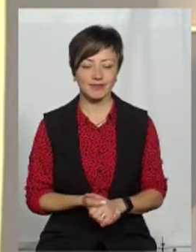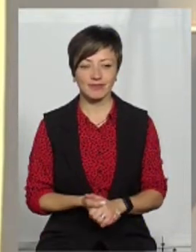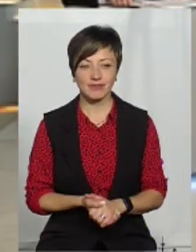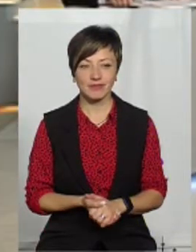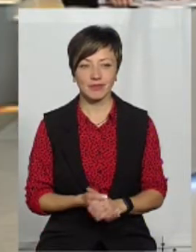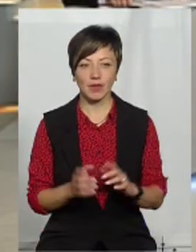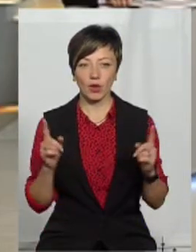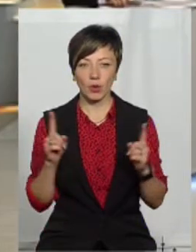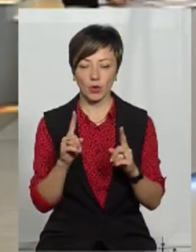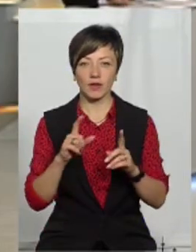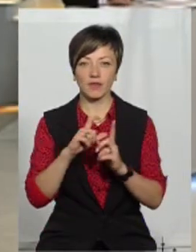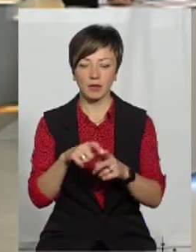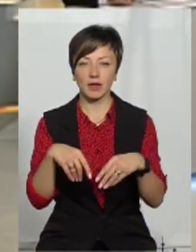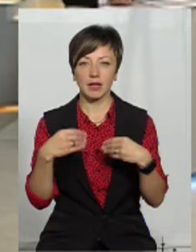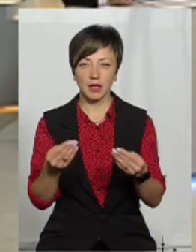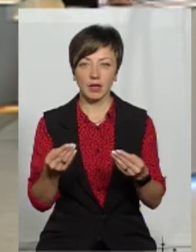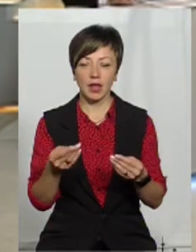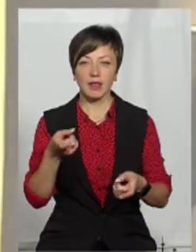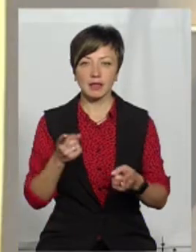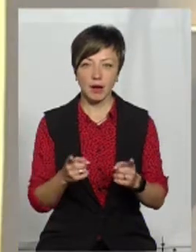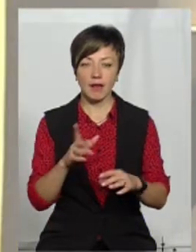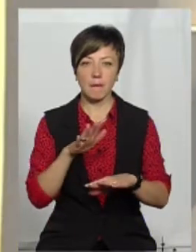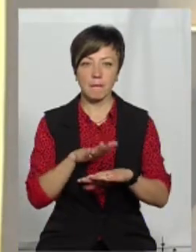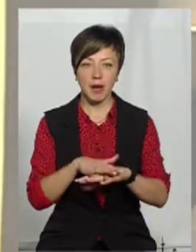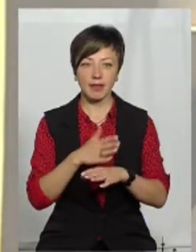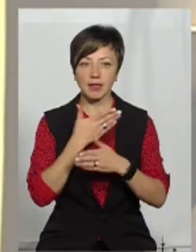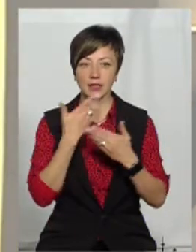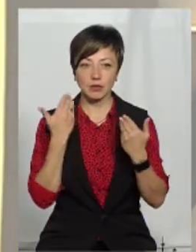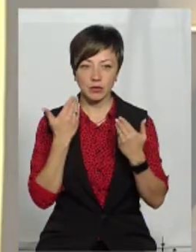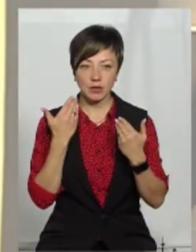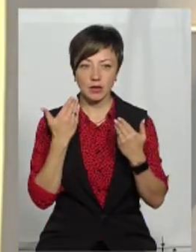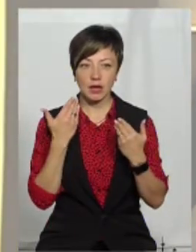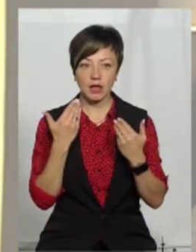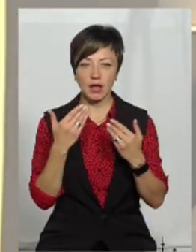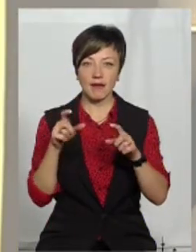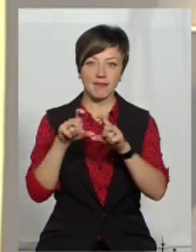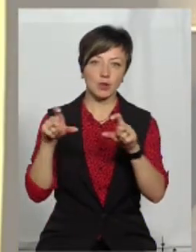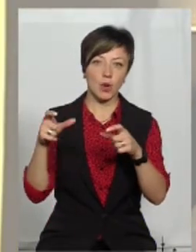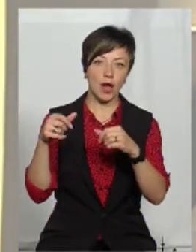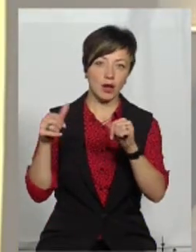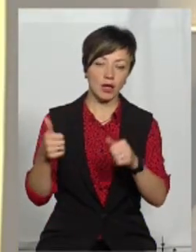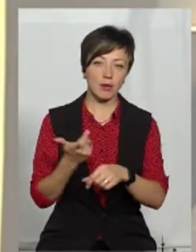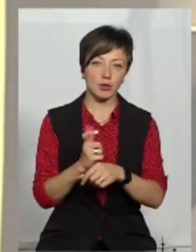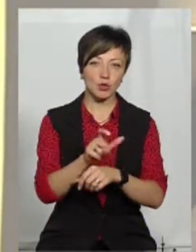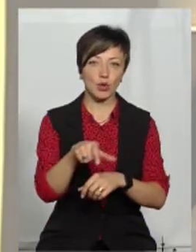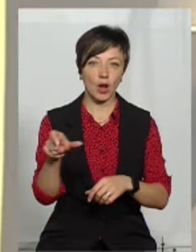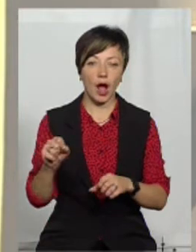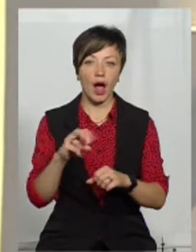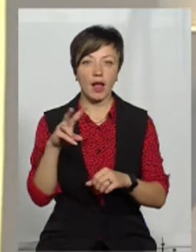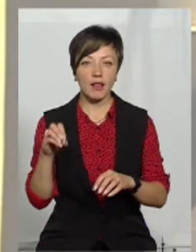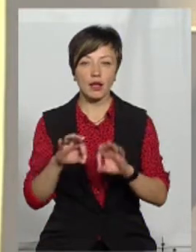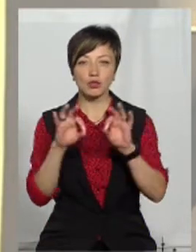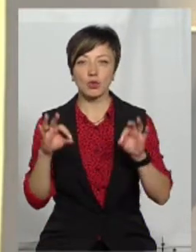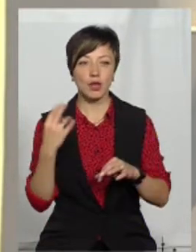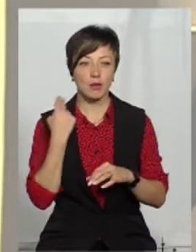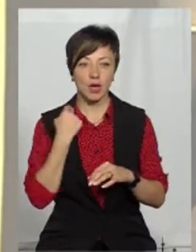питання, прошу. Коротко відповідь задаю. Насправді банка не існує візуально для більшості людей, але жодні